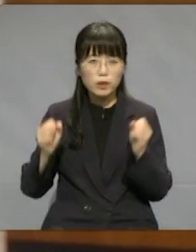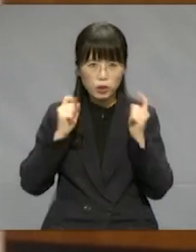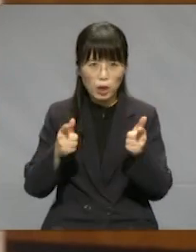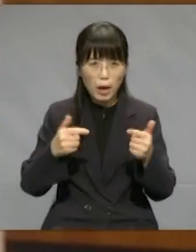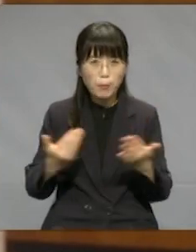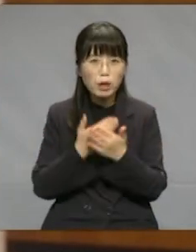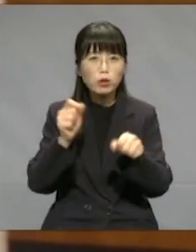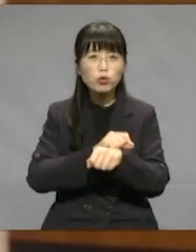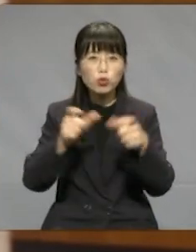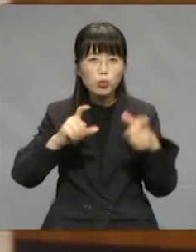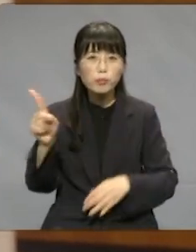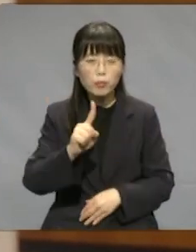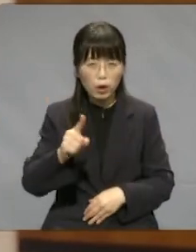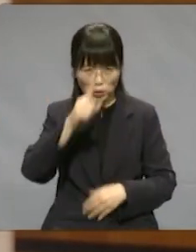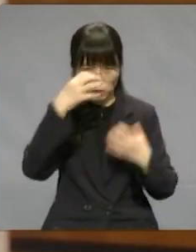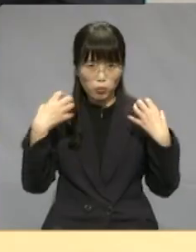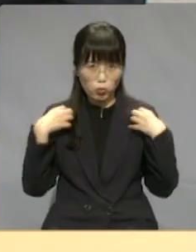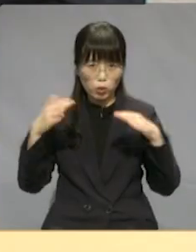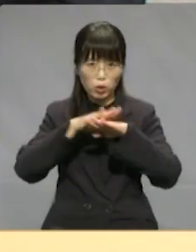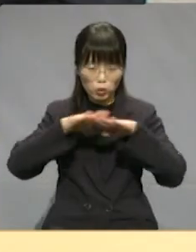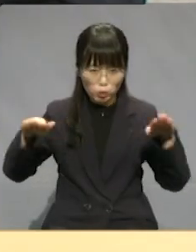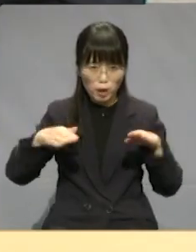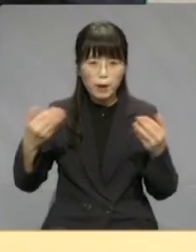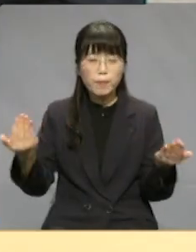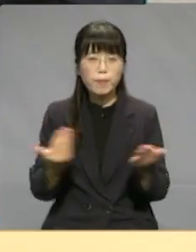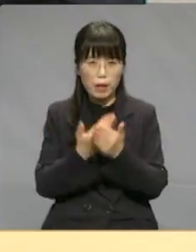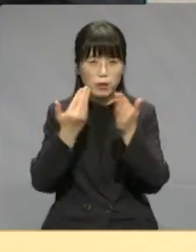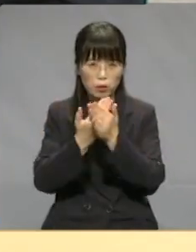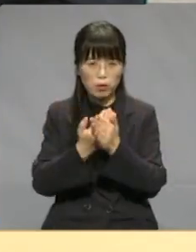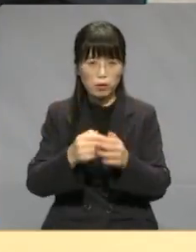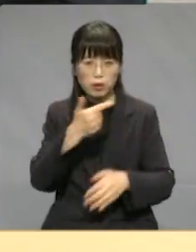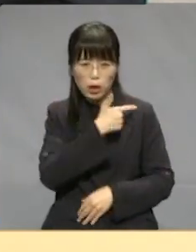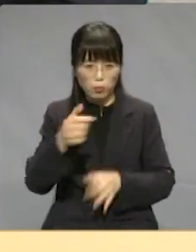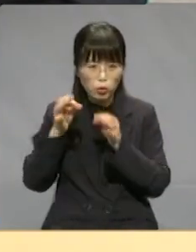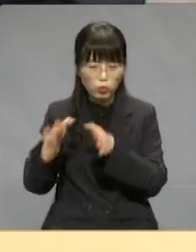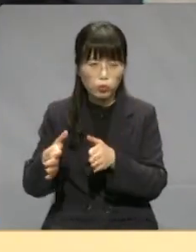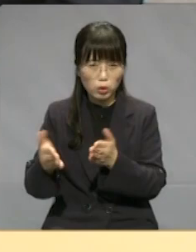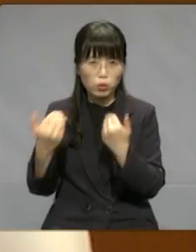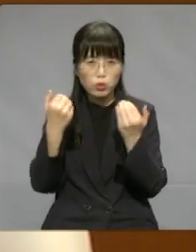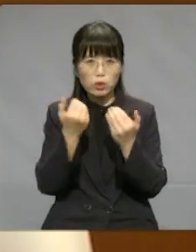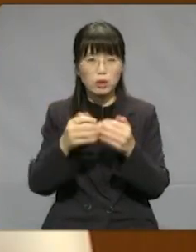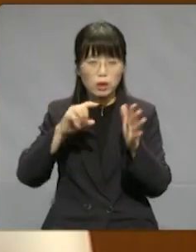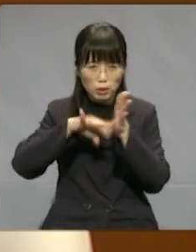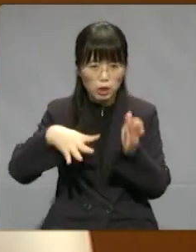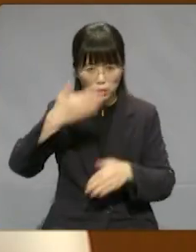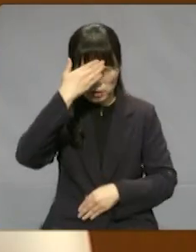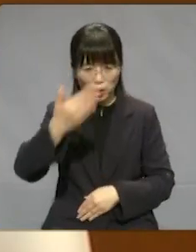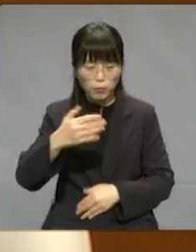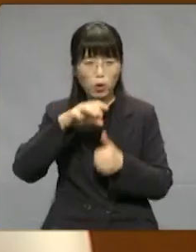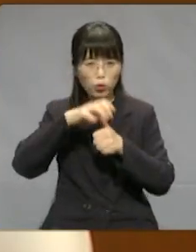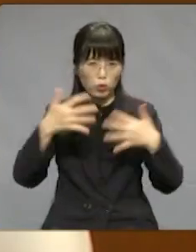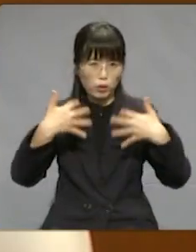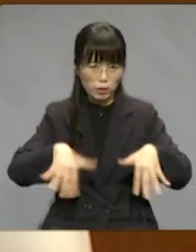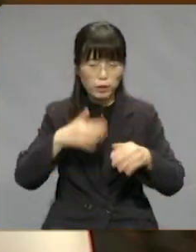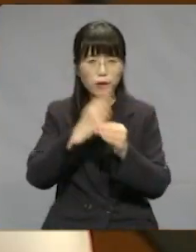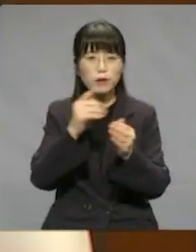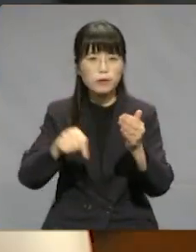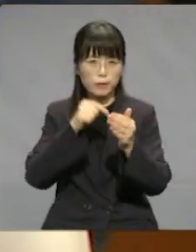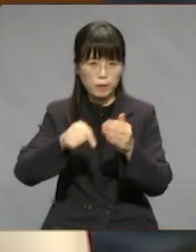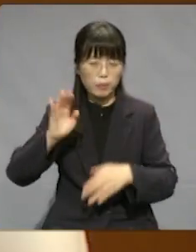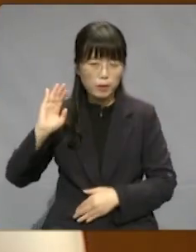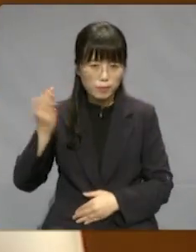기회발전 특구는 정부의 국토균형 발전 전략으로 대규모 투자 유치를 위한 세금 감면과 규제 완화가 핵심.